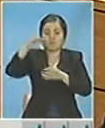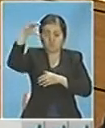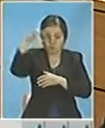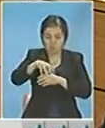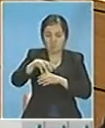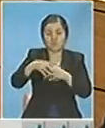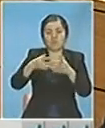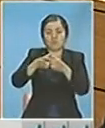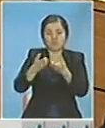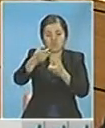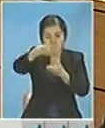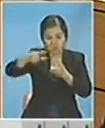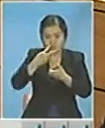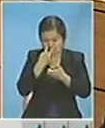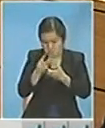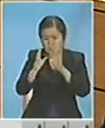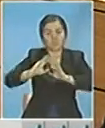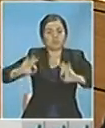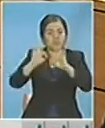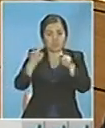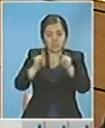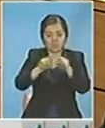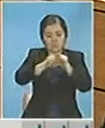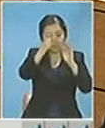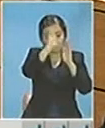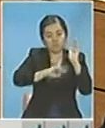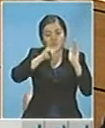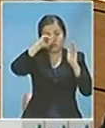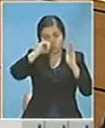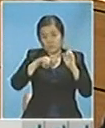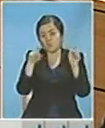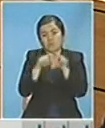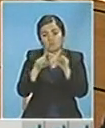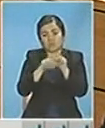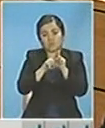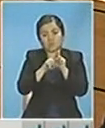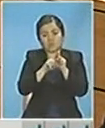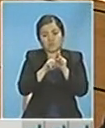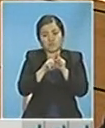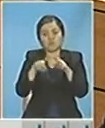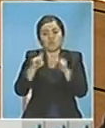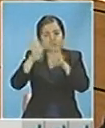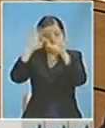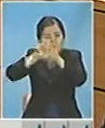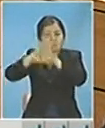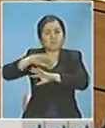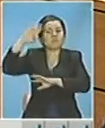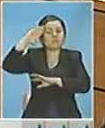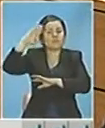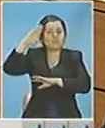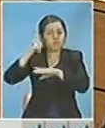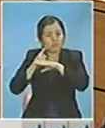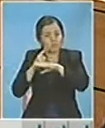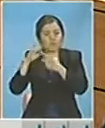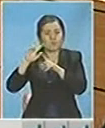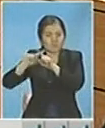นี่นะครับมีความสำคัญอย่างเอกอุกสำหรับประเทศนะครับไม่แพ้กองทัพหรือไม่แพ้องค์ก